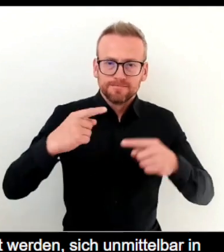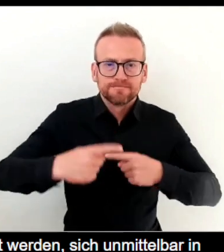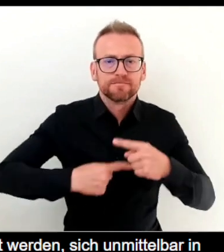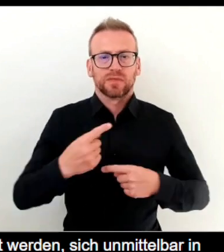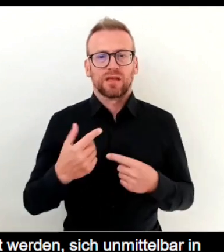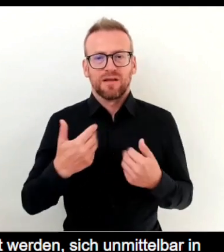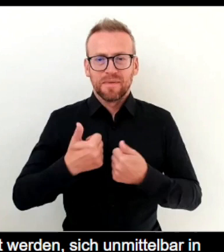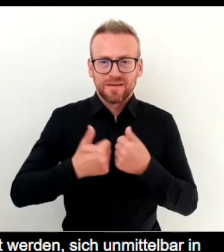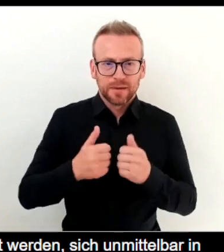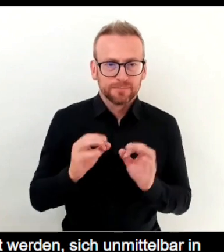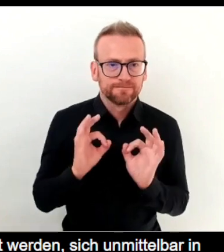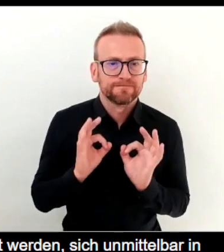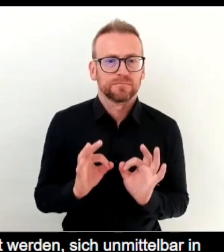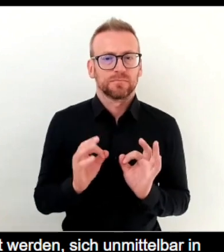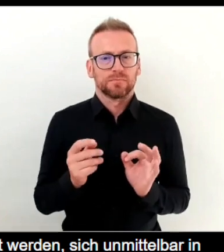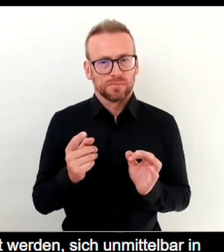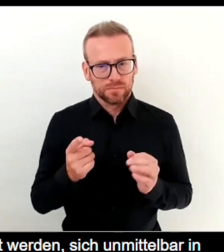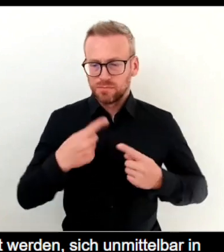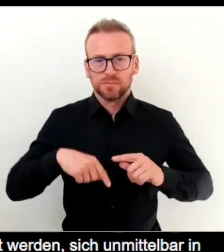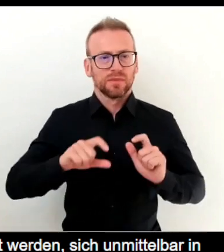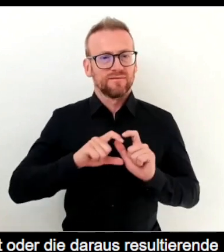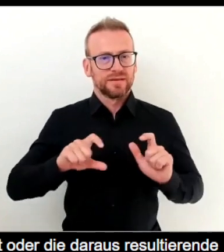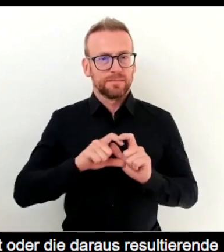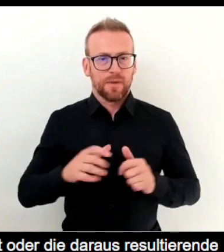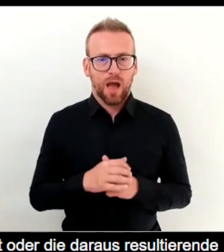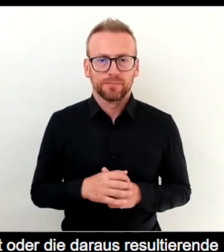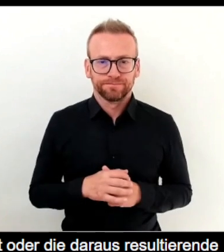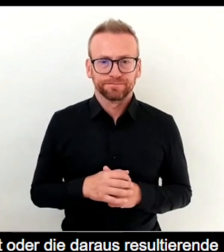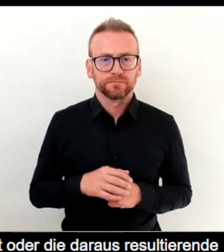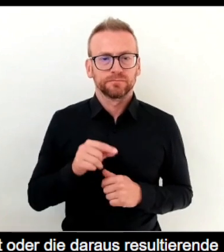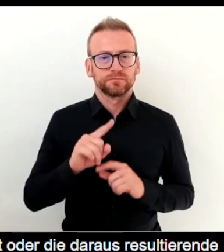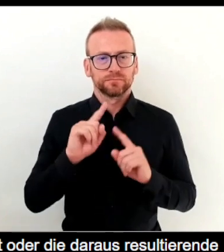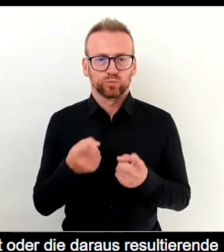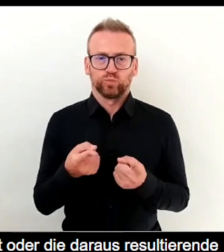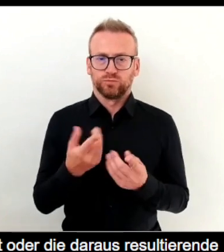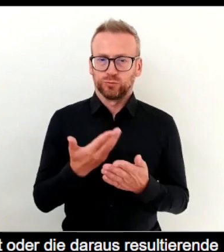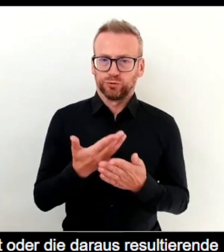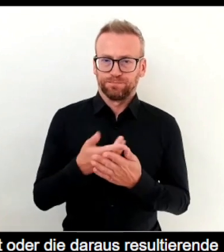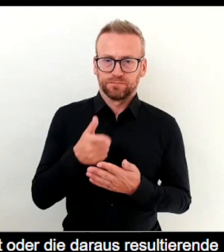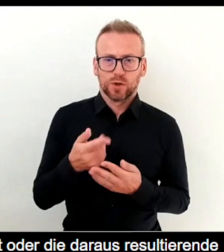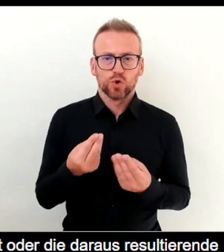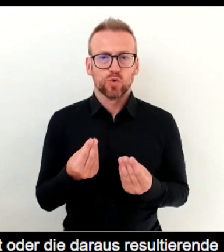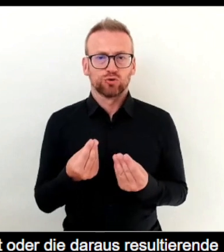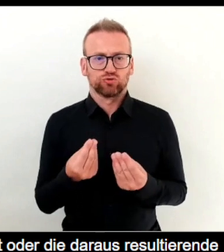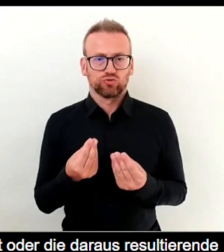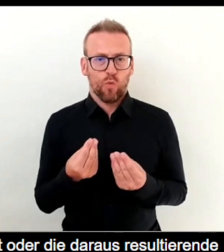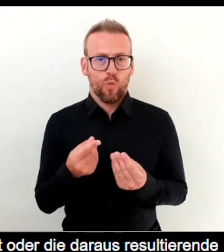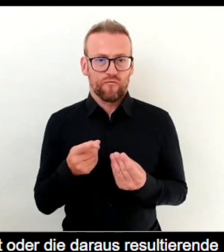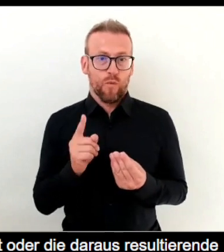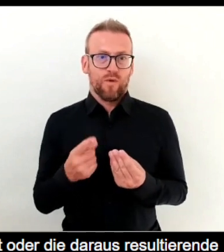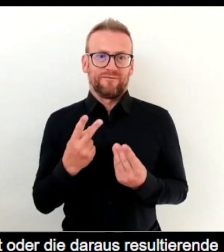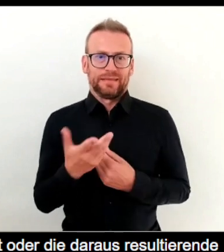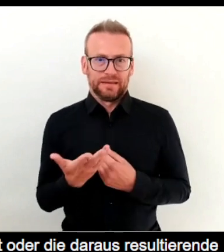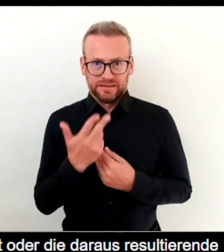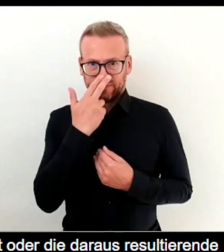das spielt eine große Rolle. Und es war für mich auch nochmal sehr lehrreich, diesen engen Austausch zu haben und zu sehen, wie es dann ganz praktisch vor Ort in der